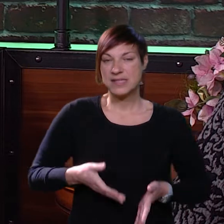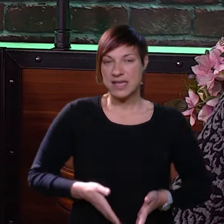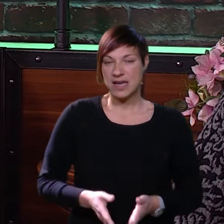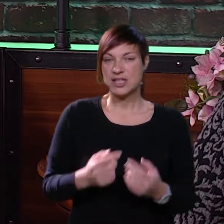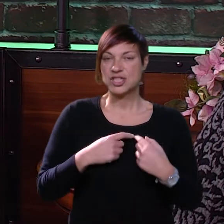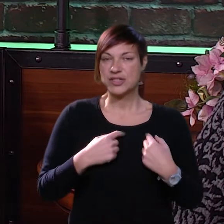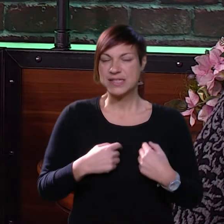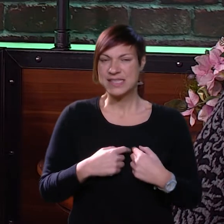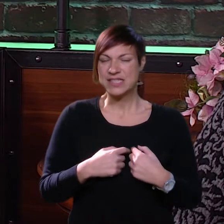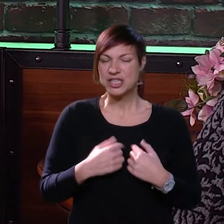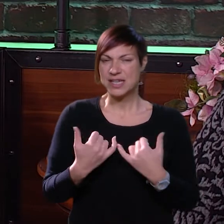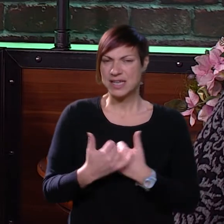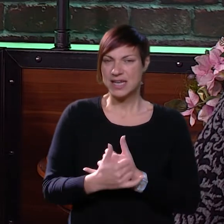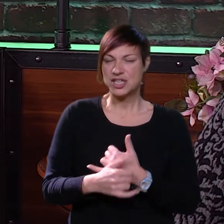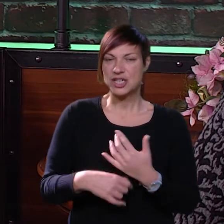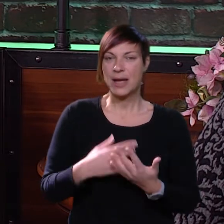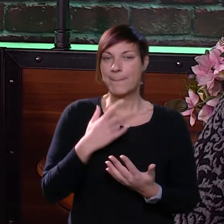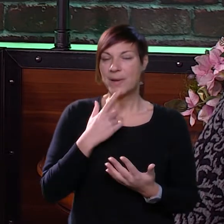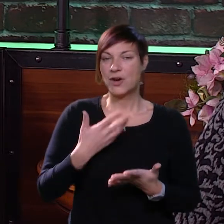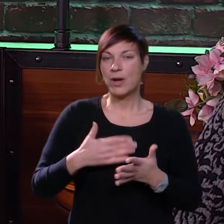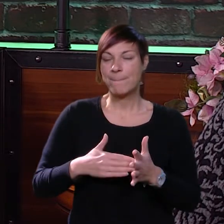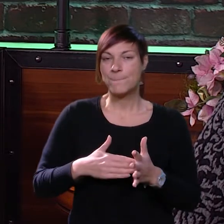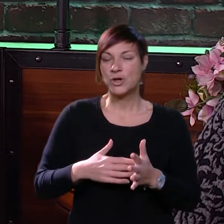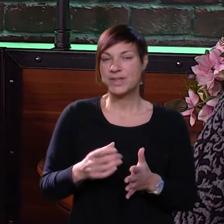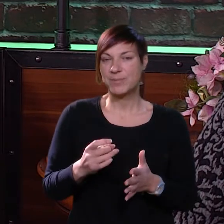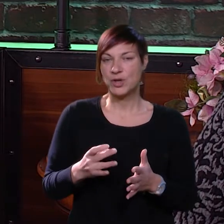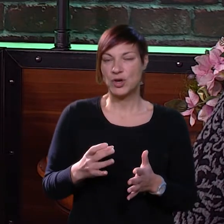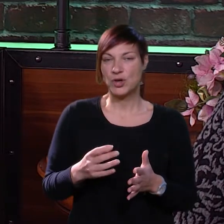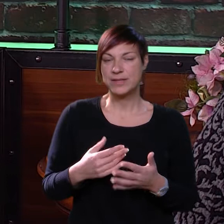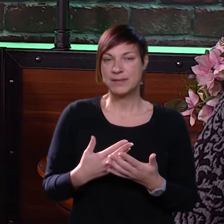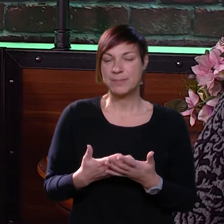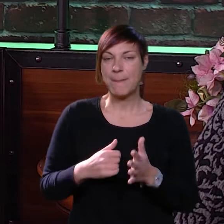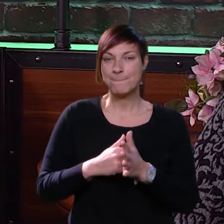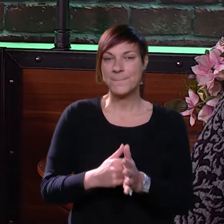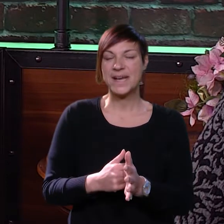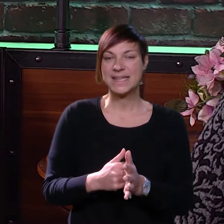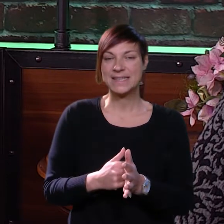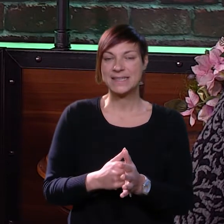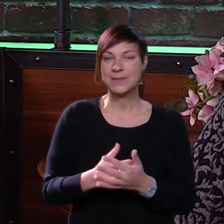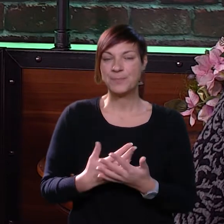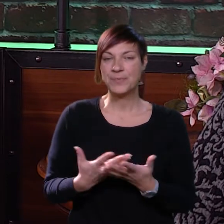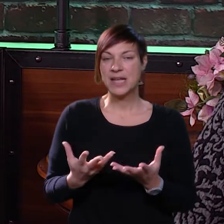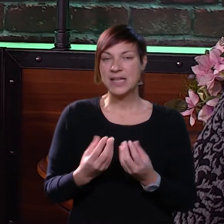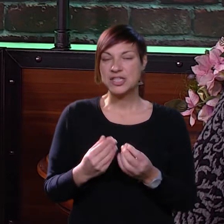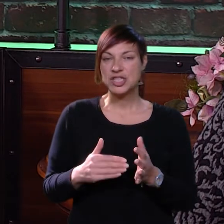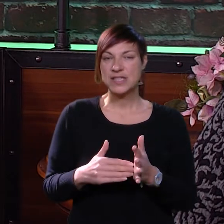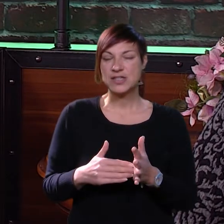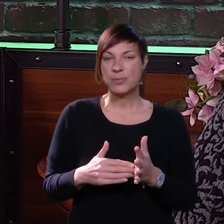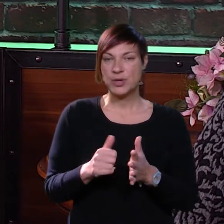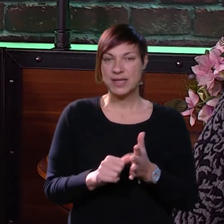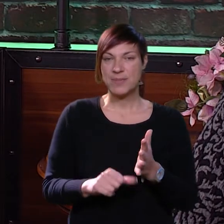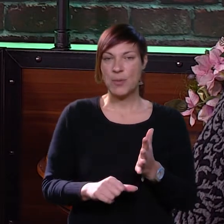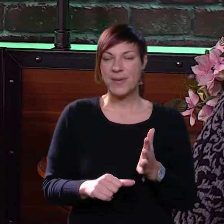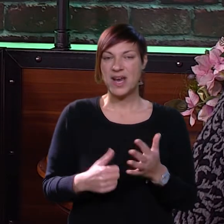često rađaju sa srčanim greškama koje je potrebno odmah pratiti, često je